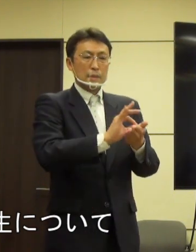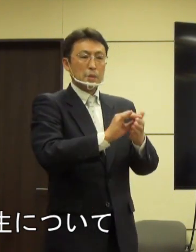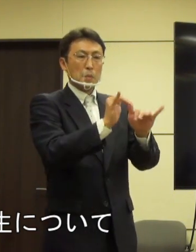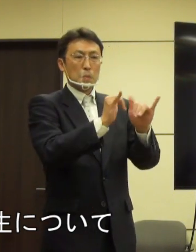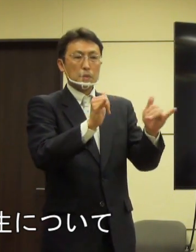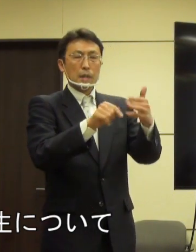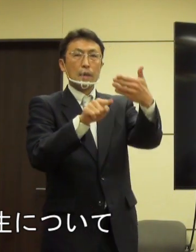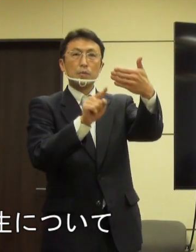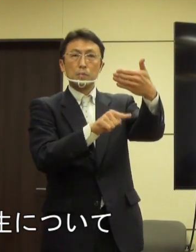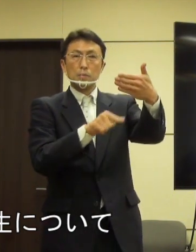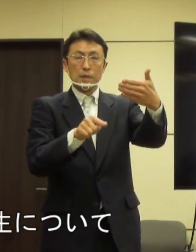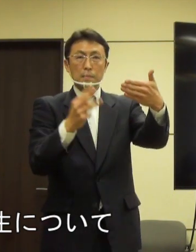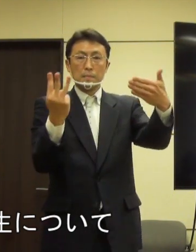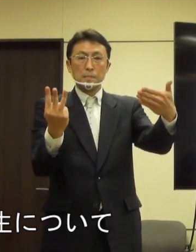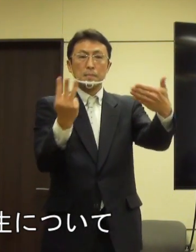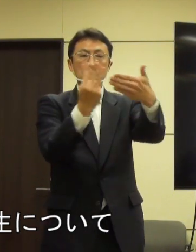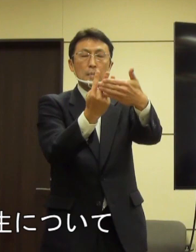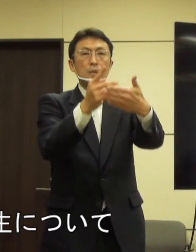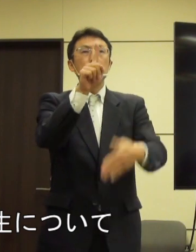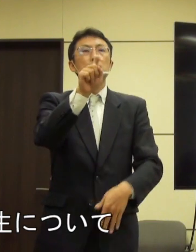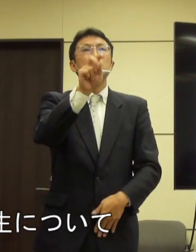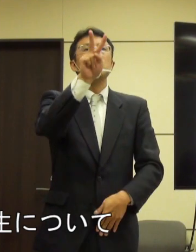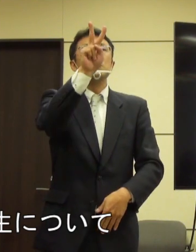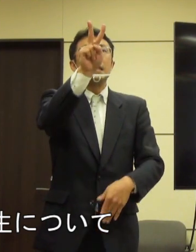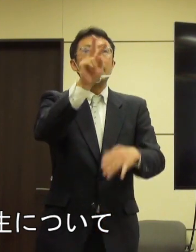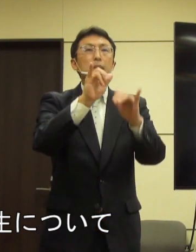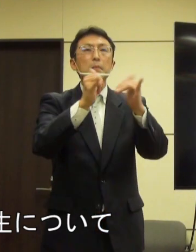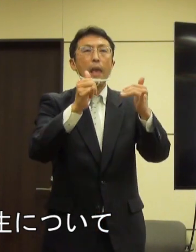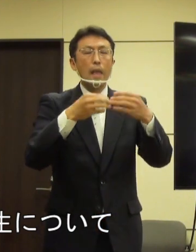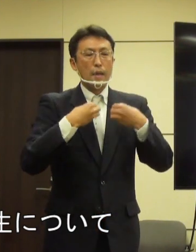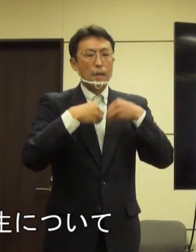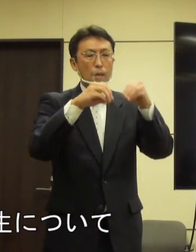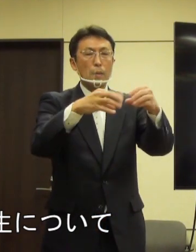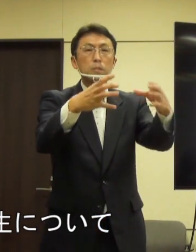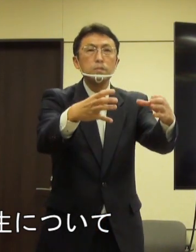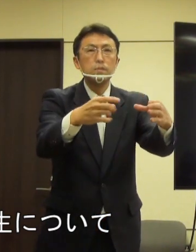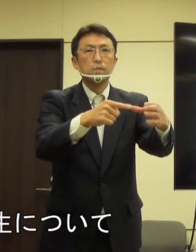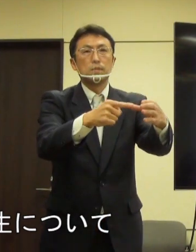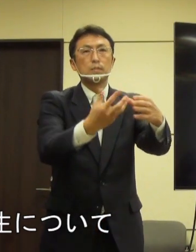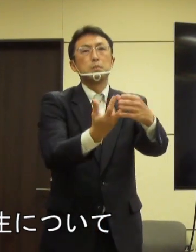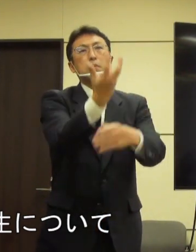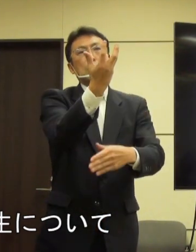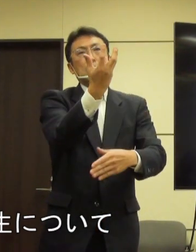12名のクラスターになっているというものであります